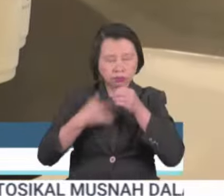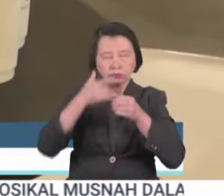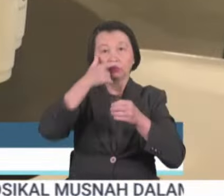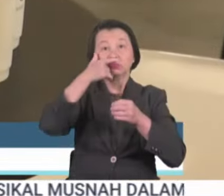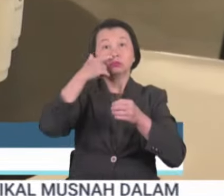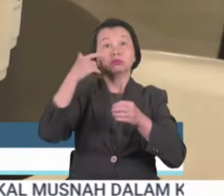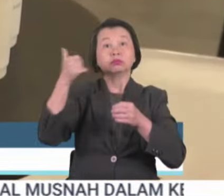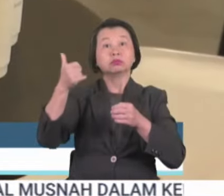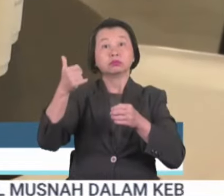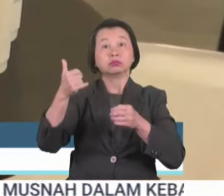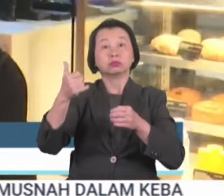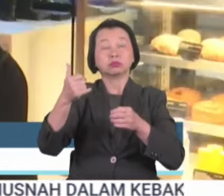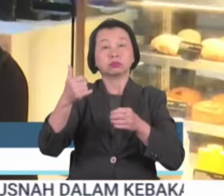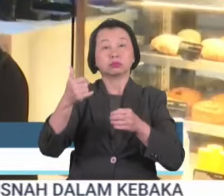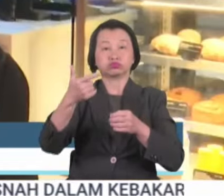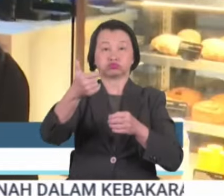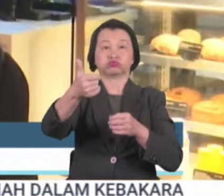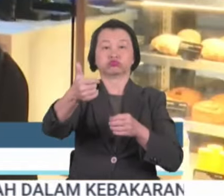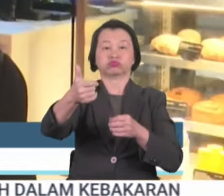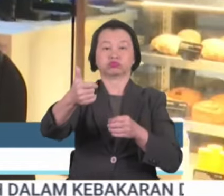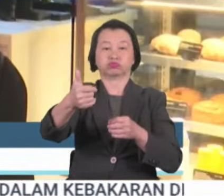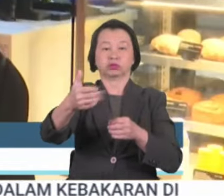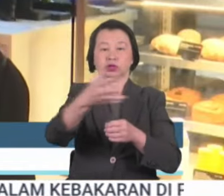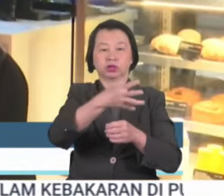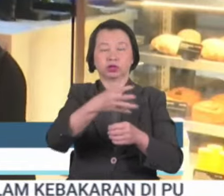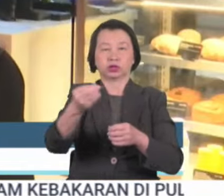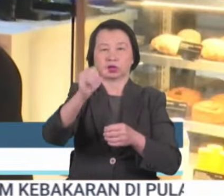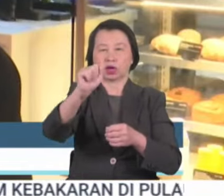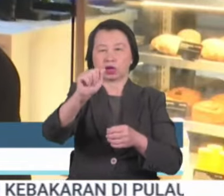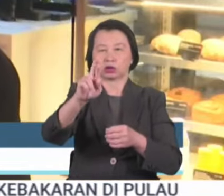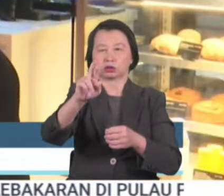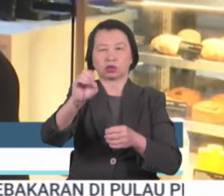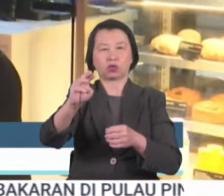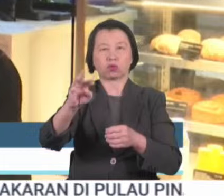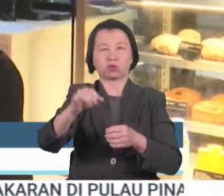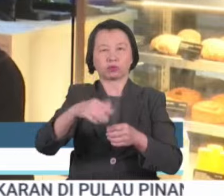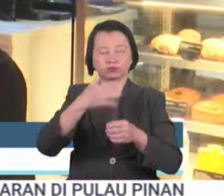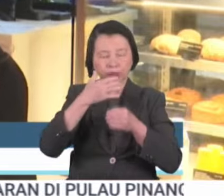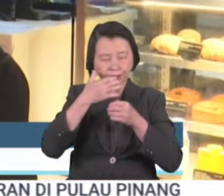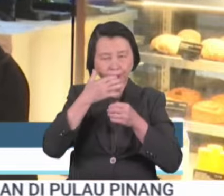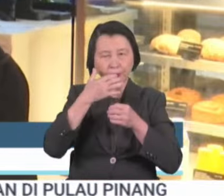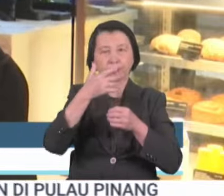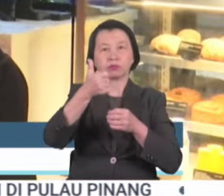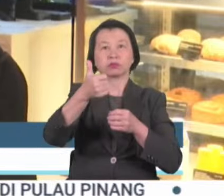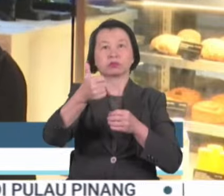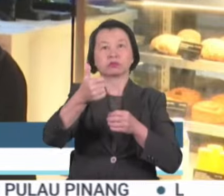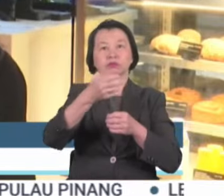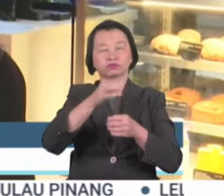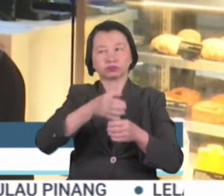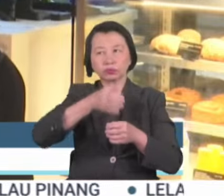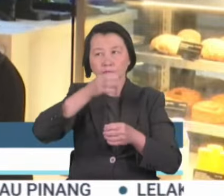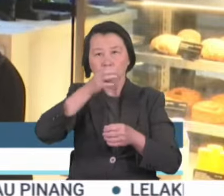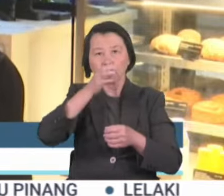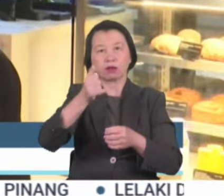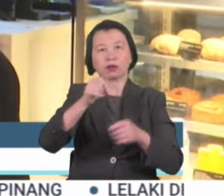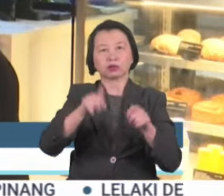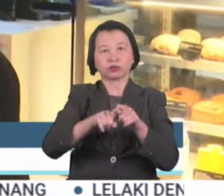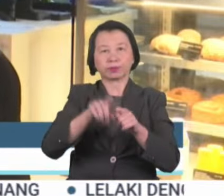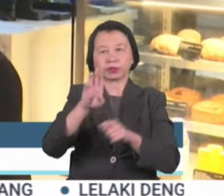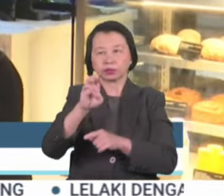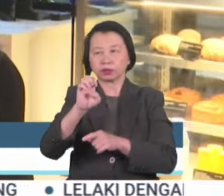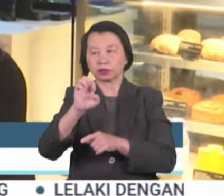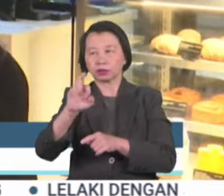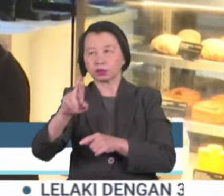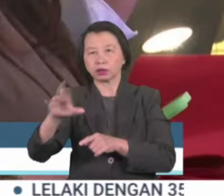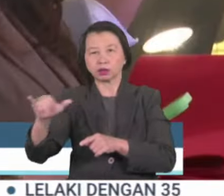mempunyai karakteristik yang aromatik dan juga cita rasa yang sangat unik. Rasanya seperti berries